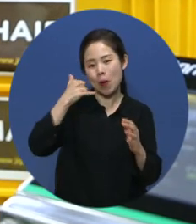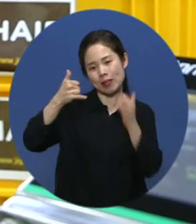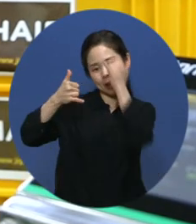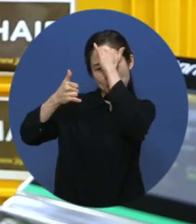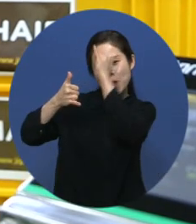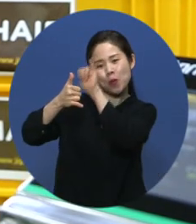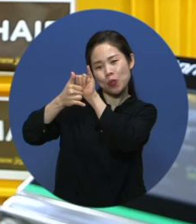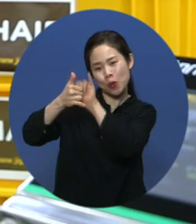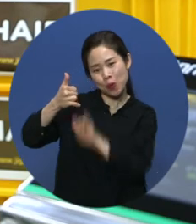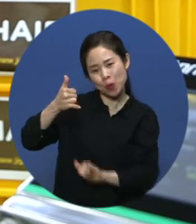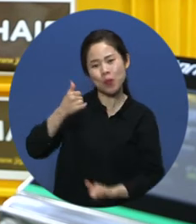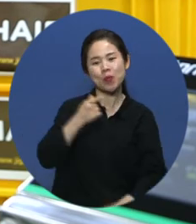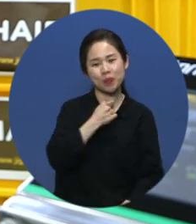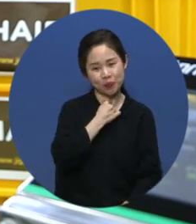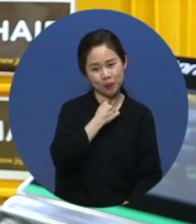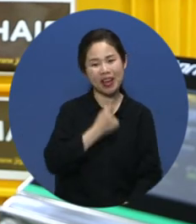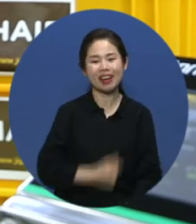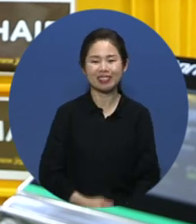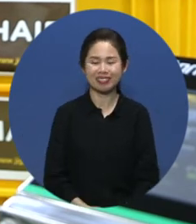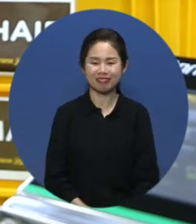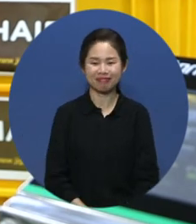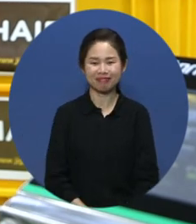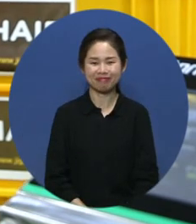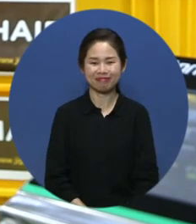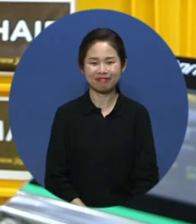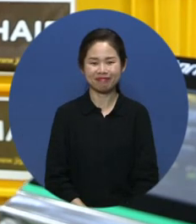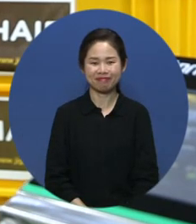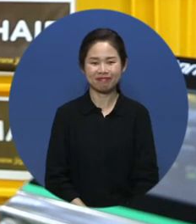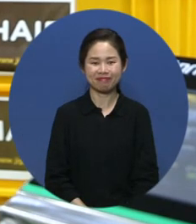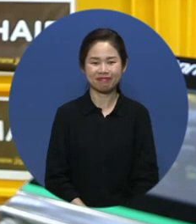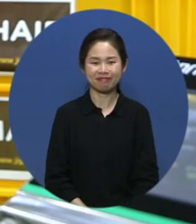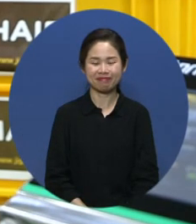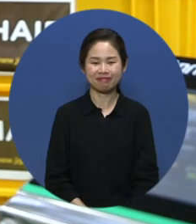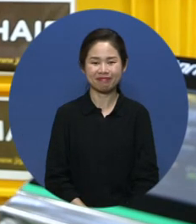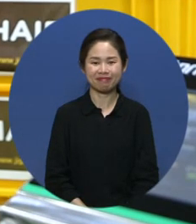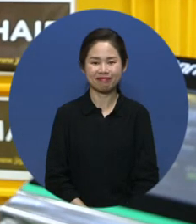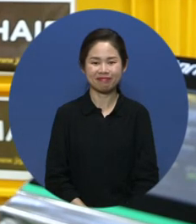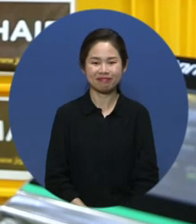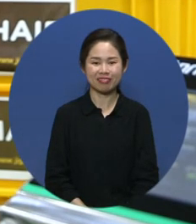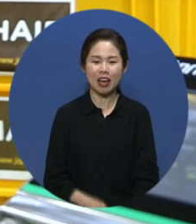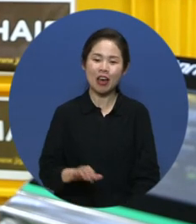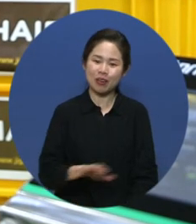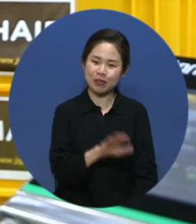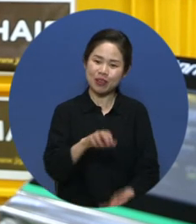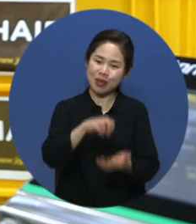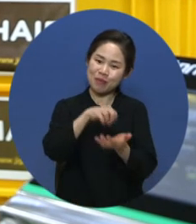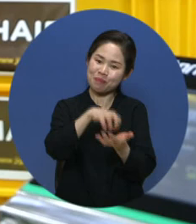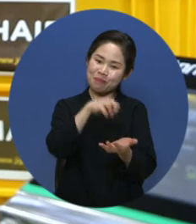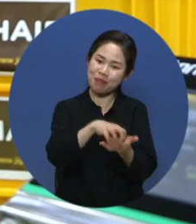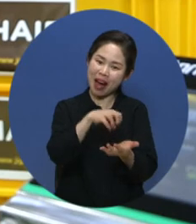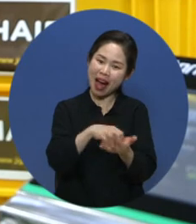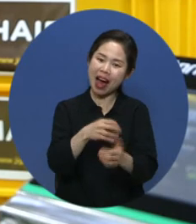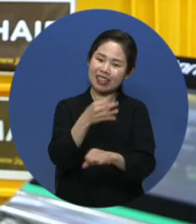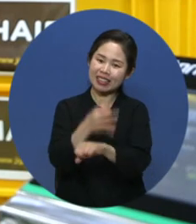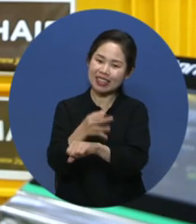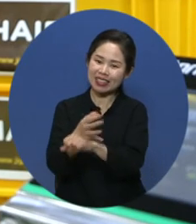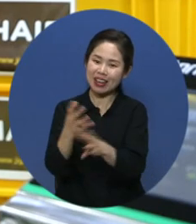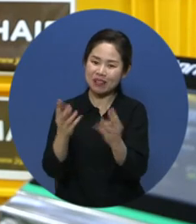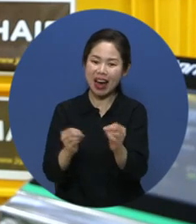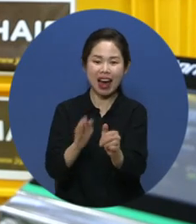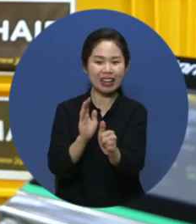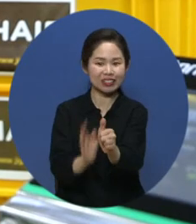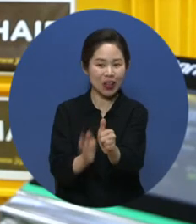효도해야겠다는 생각이요. 저희 빵 많이 많이 이용해 주세요.